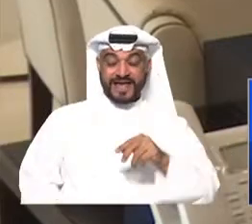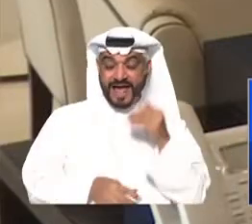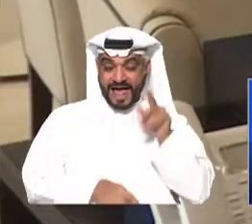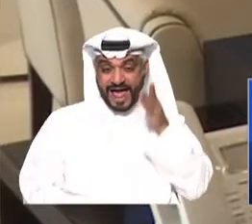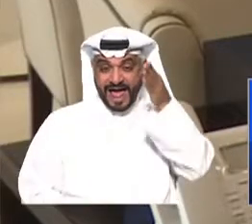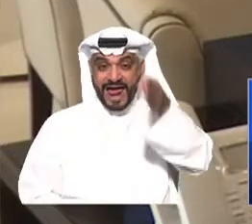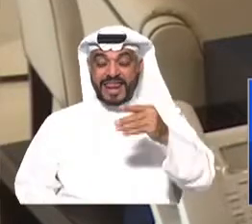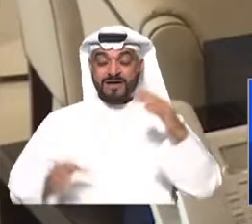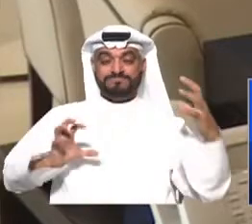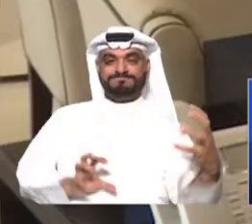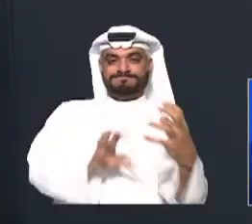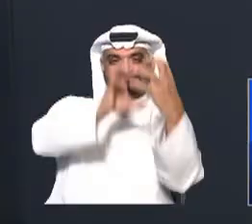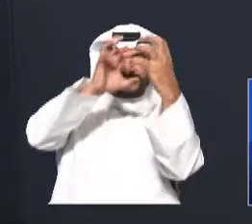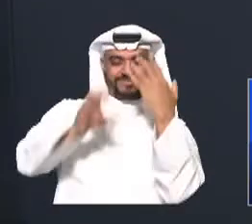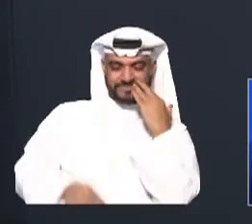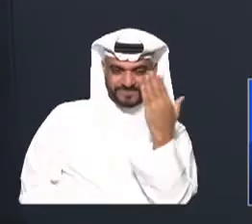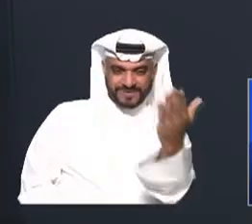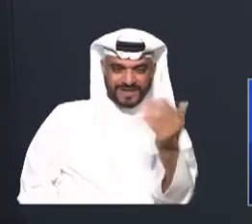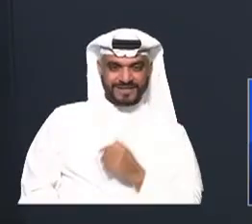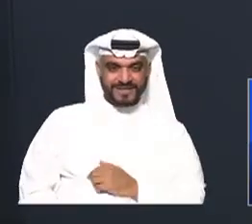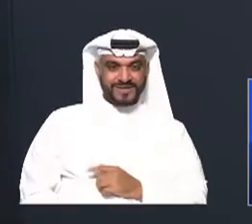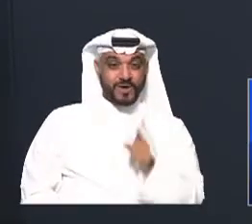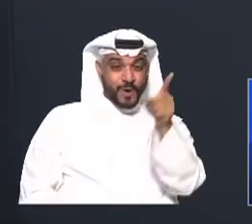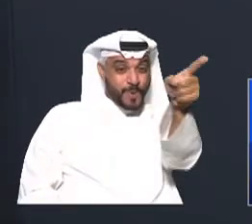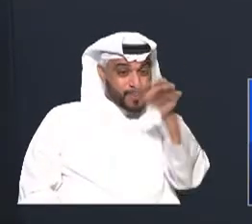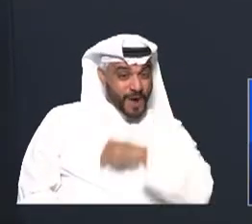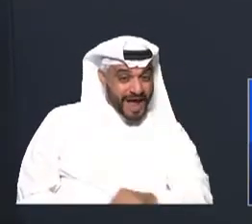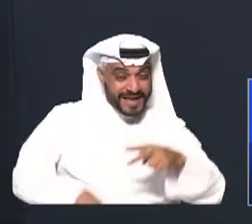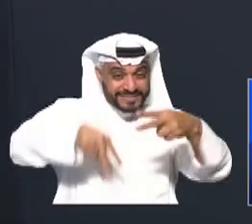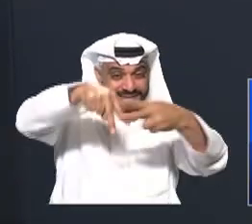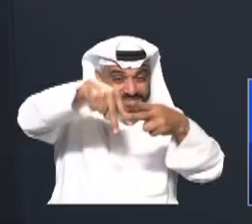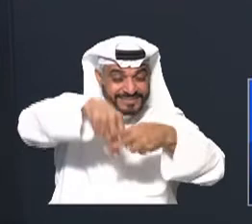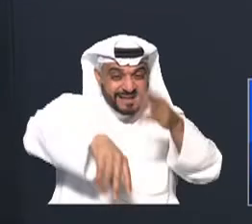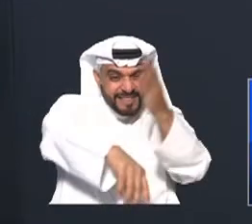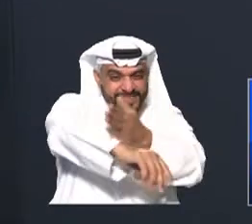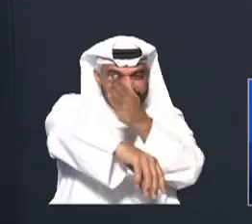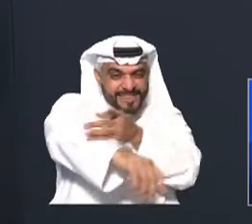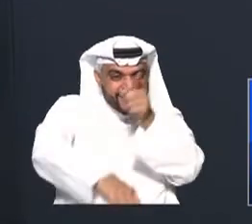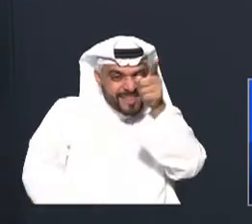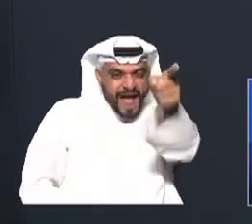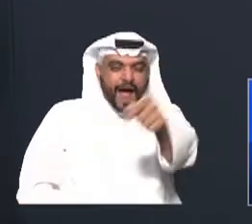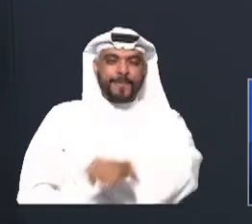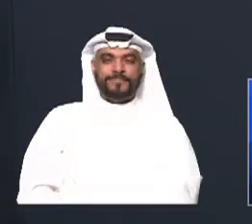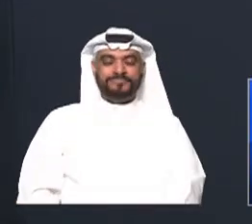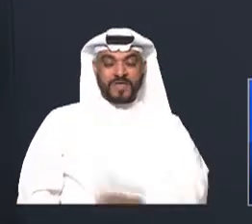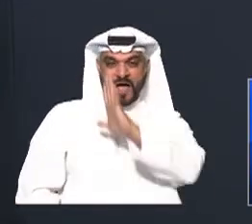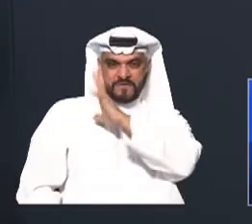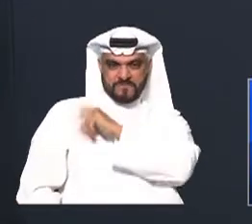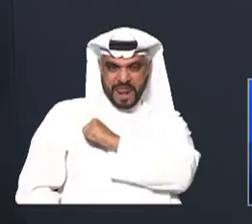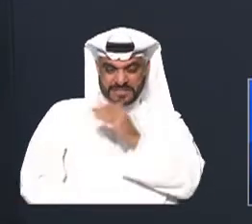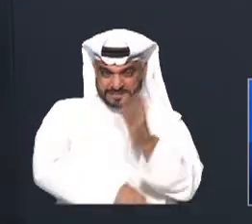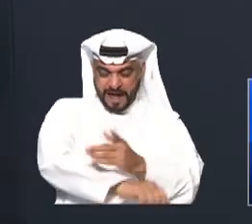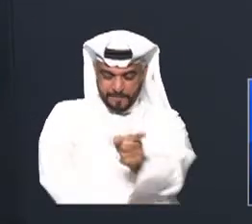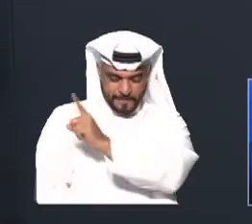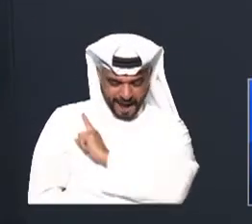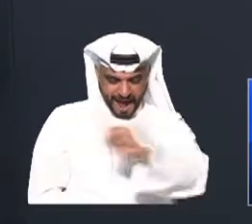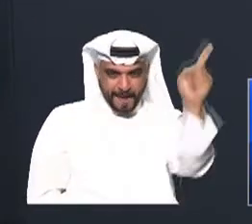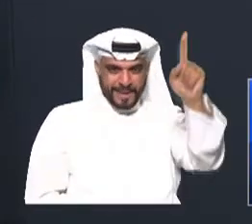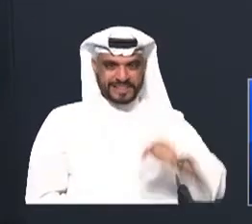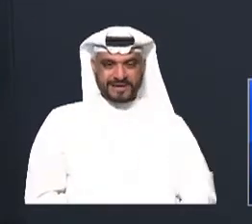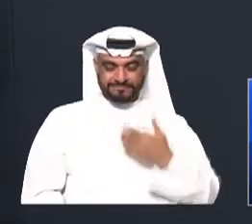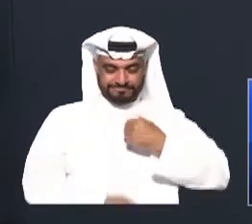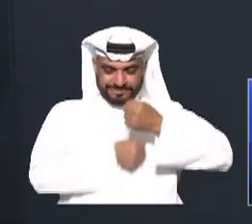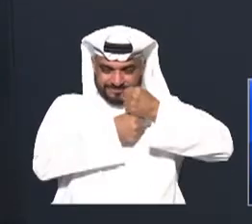من ملحمة إلى ملحمة. وسيتعب العدو والفلسطيني لن يتعب، سيتعب العدو والفلسطيني